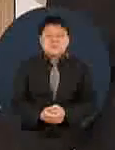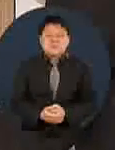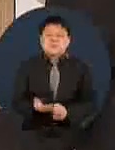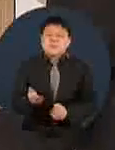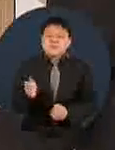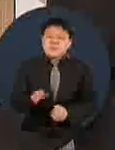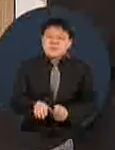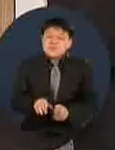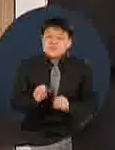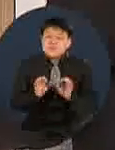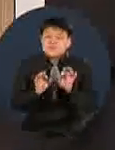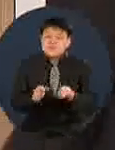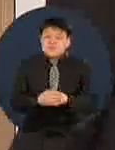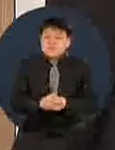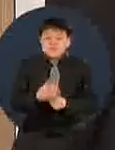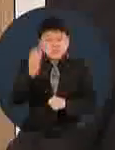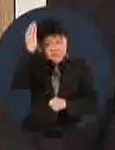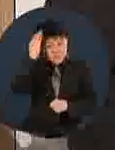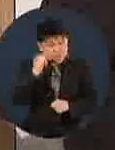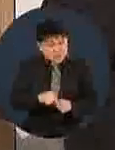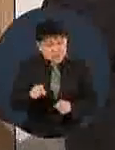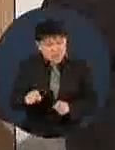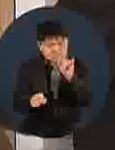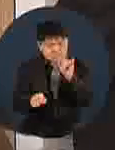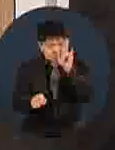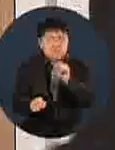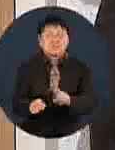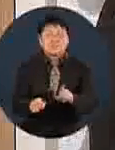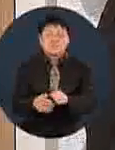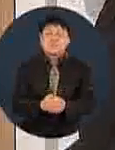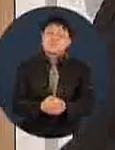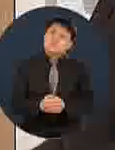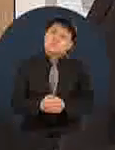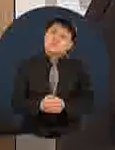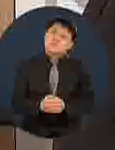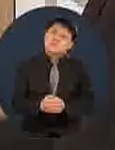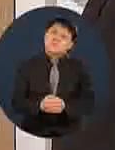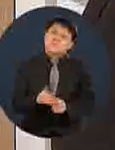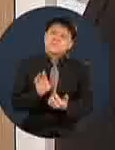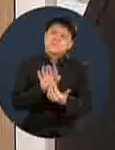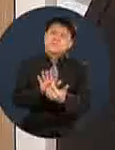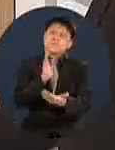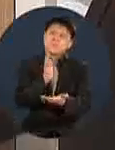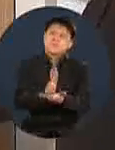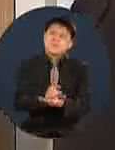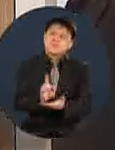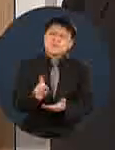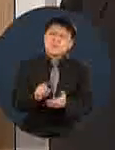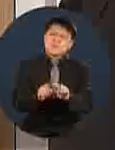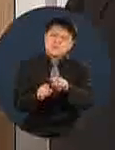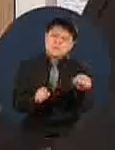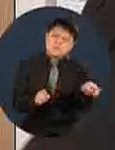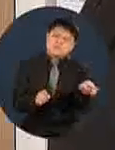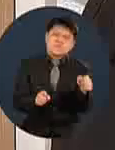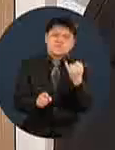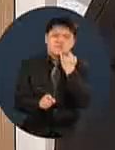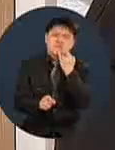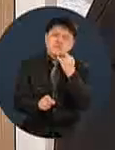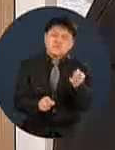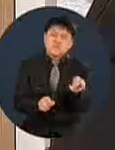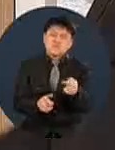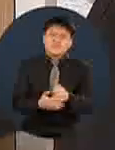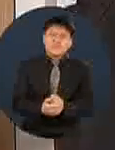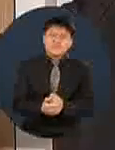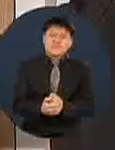그렇다고 다른 뭐 이런 식으로 두면 네, 그래서 둔다 해도 제가 볼 땐 바로 막지를 않고요. 뭐 이런 식으로 어깨를 짚어 간다든가